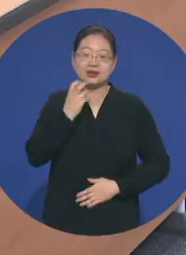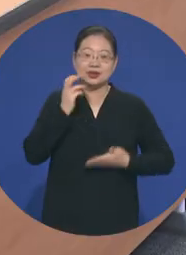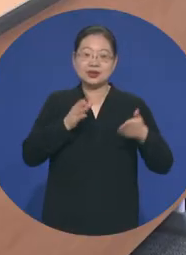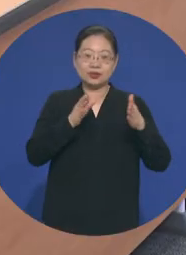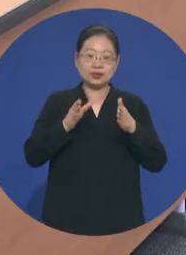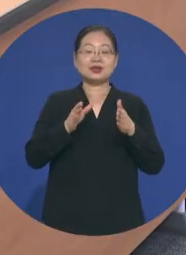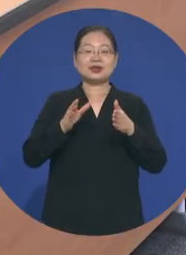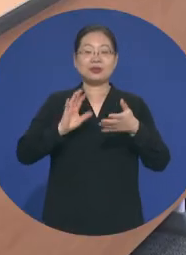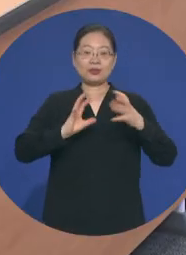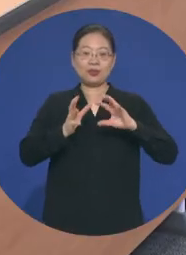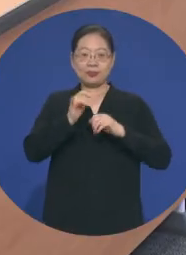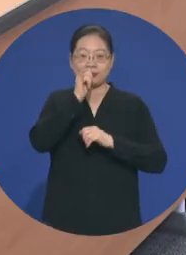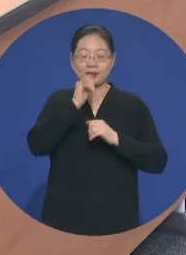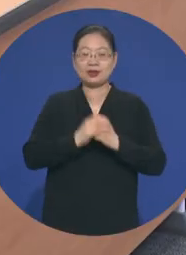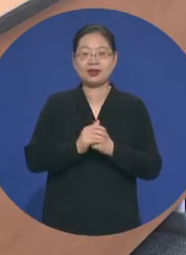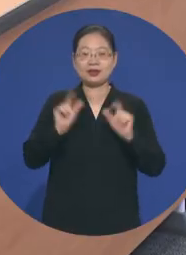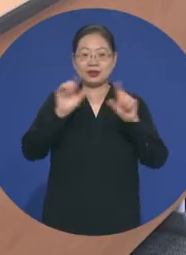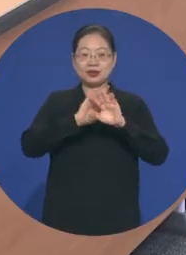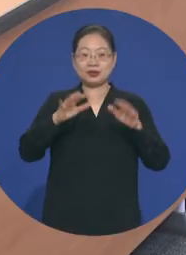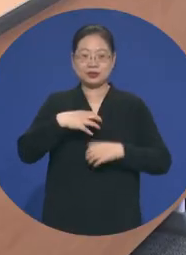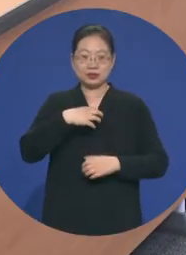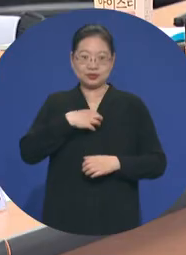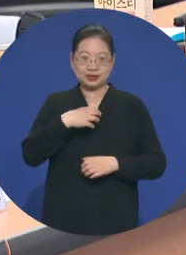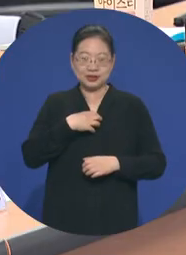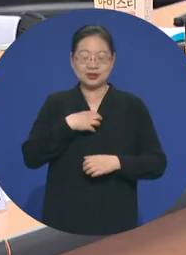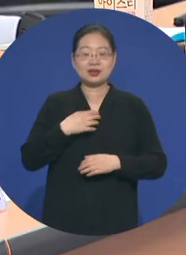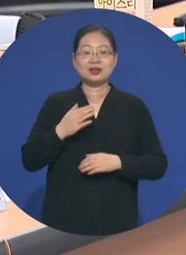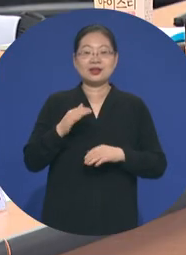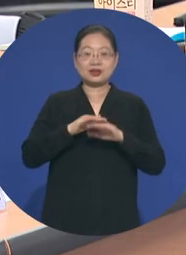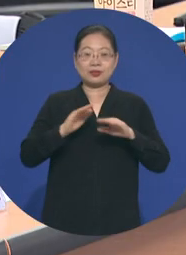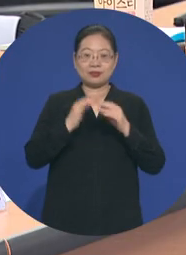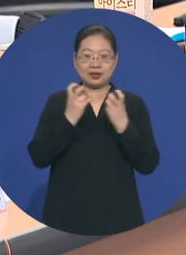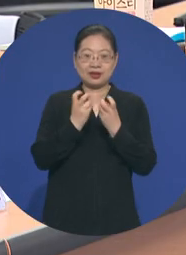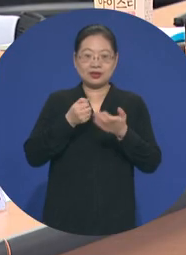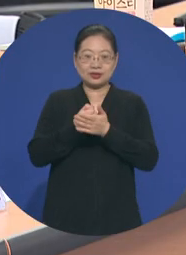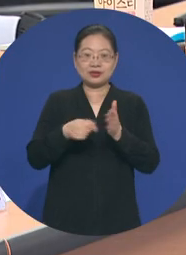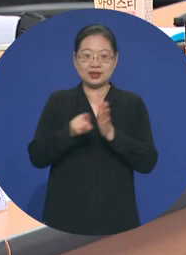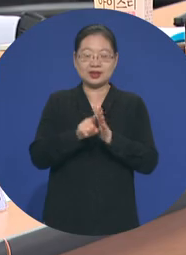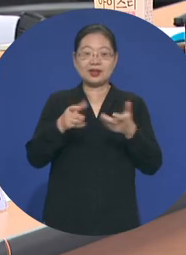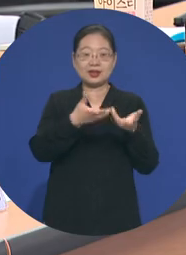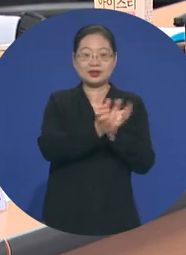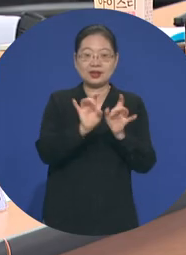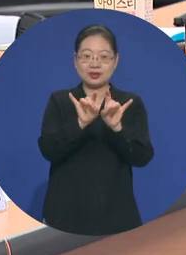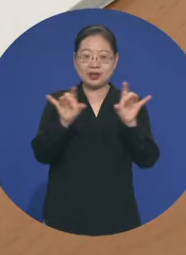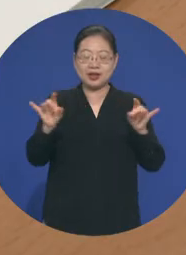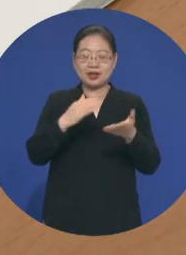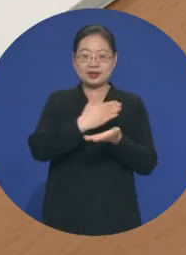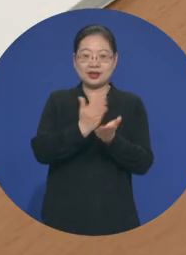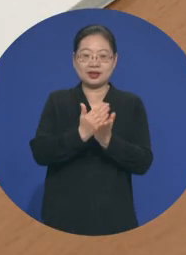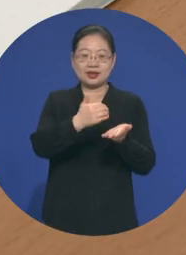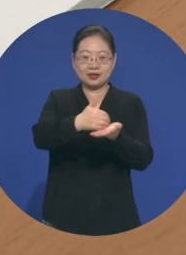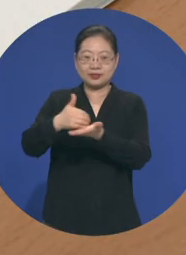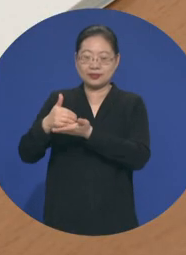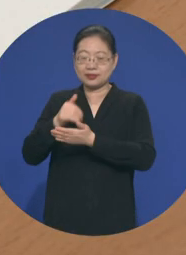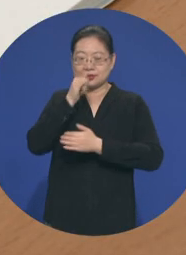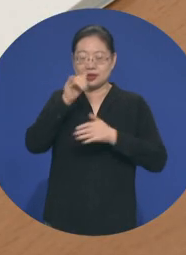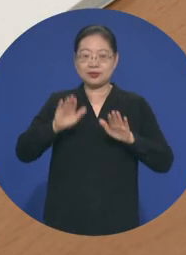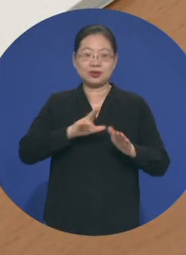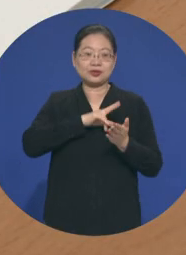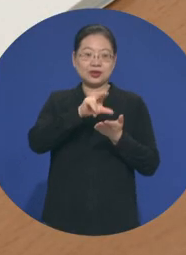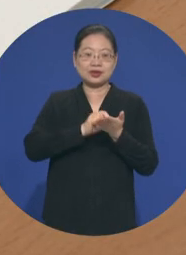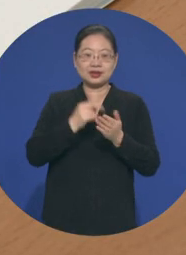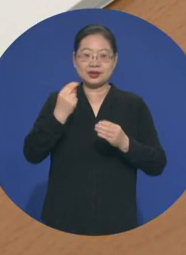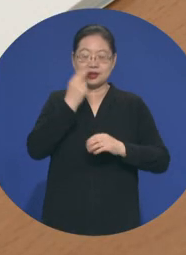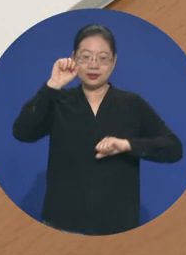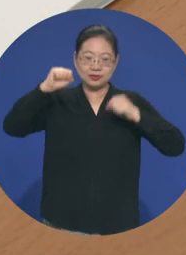포럼이 열었습니다. 기후위기 대응 정책 방향을 설정하기 위해 기관별 다양한 의견을 폭넓게 듣는 자리로